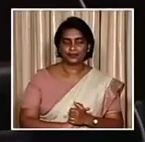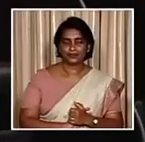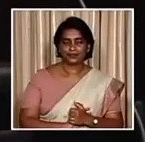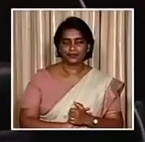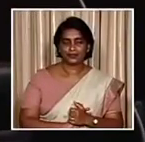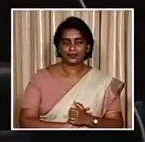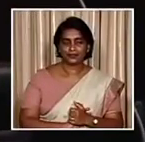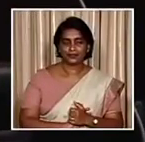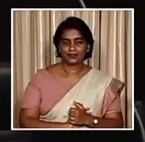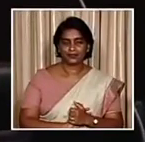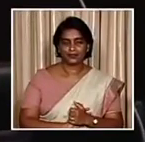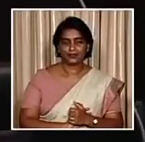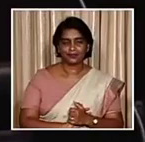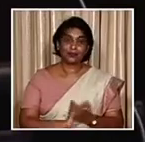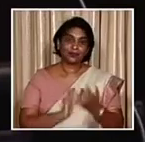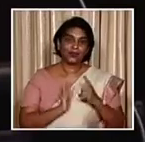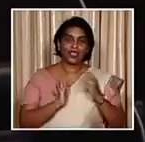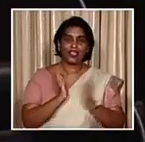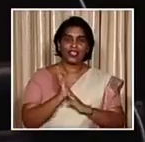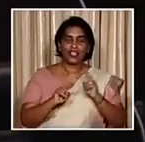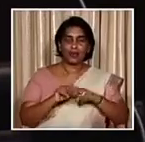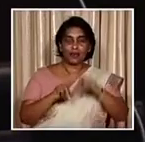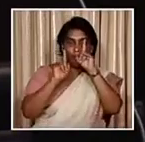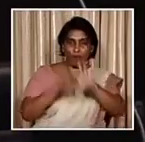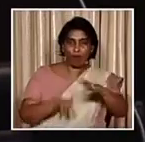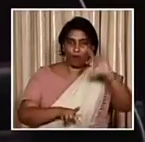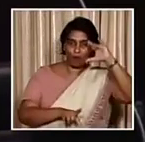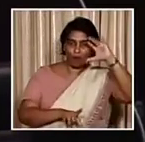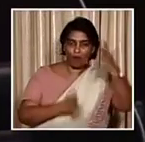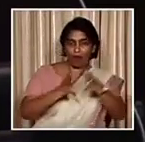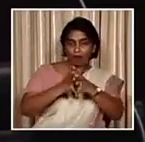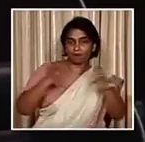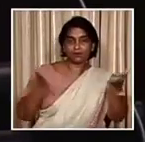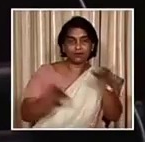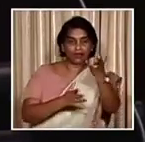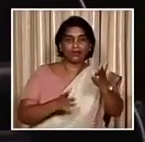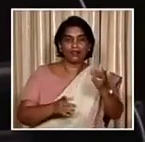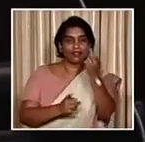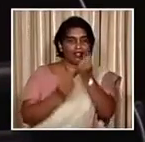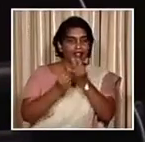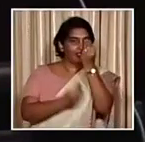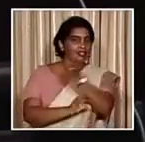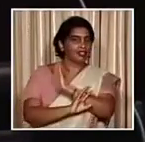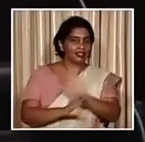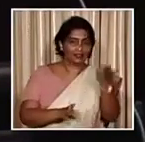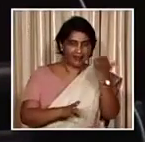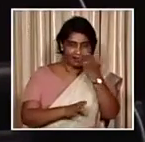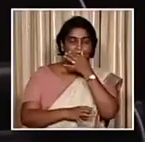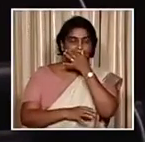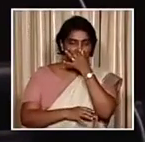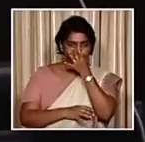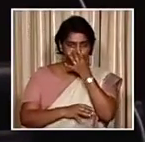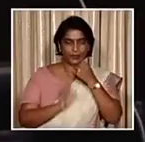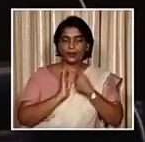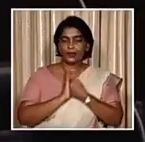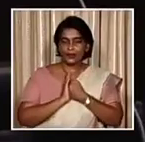මාර IMF එක දන්නවනම් මේ වගේ මැට්‍රෝ ටිකක් මෙහෙම පිම්බෙනේ උන්ටයක් ඉන්නේ කියලා සත පහක් දෙන්නේ.